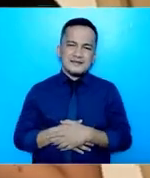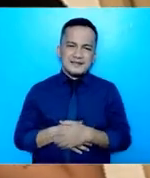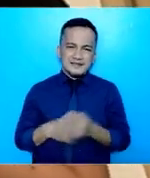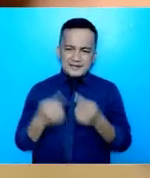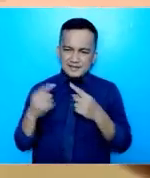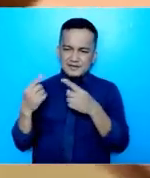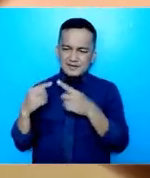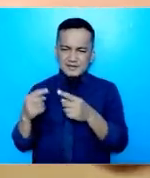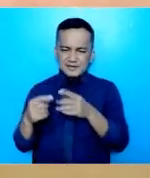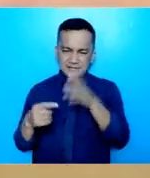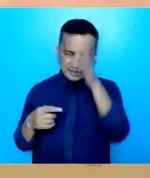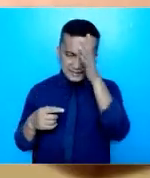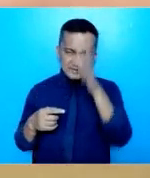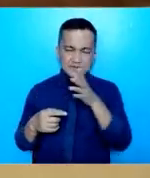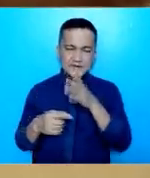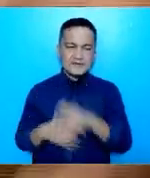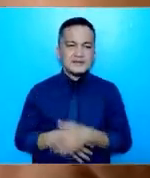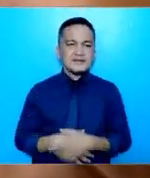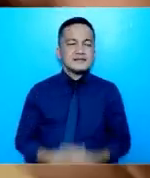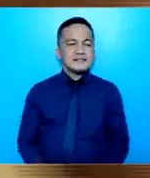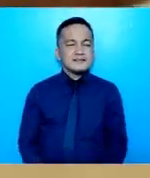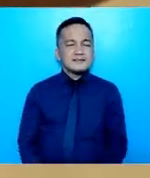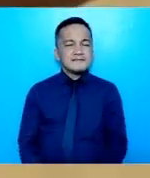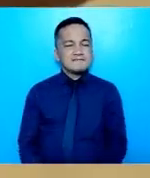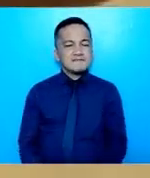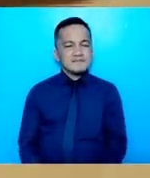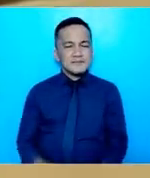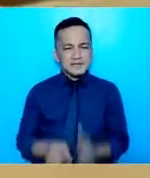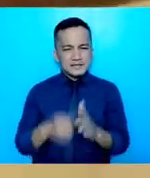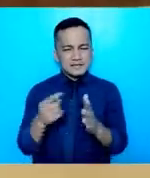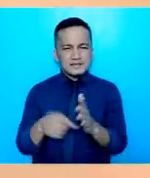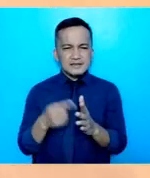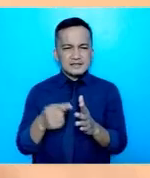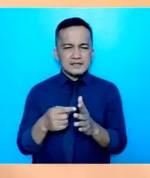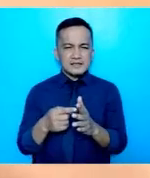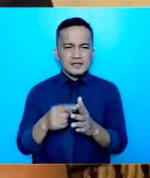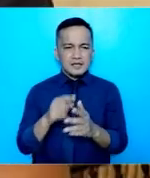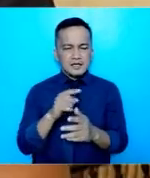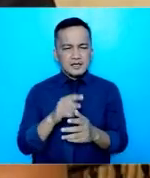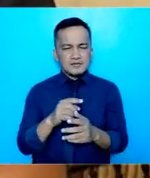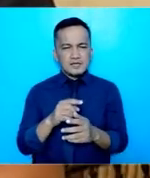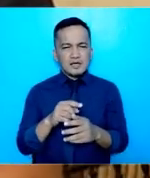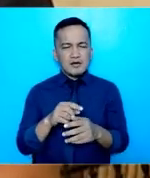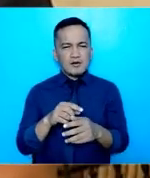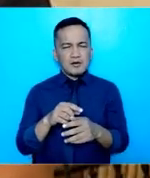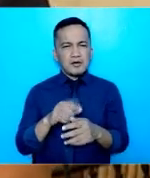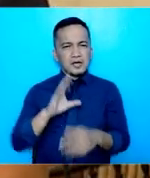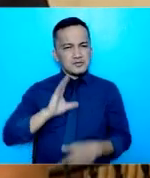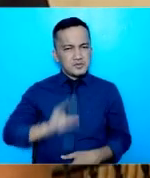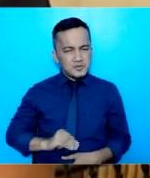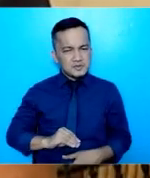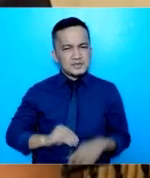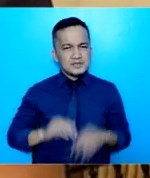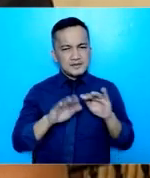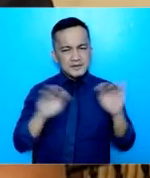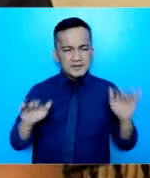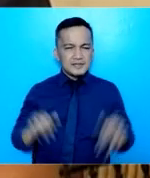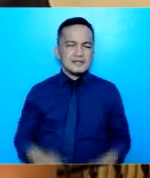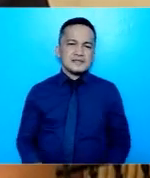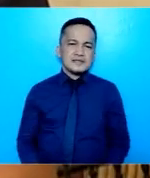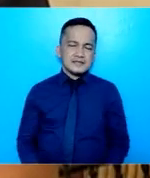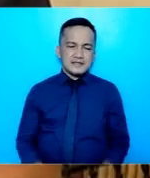mom, parang sometimes it's very discouraging sa mga bata. Parang nakikita ko kasi I've